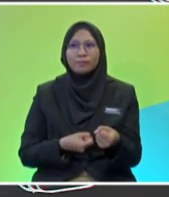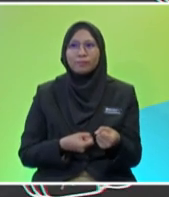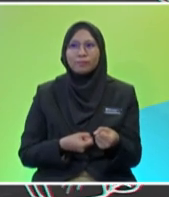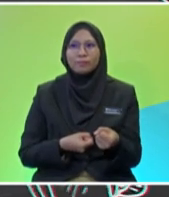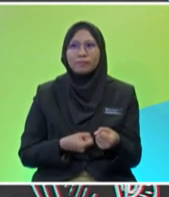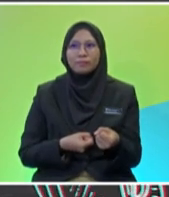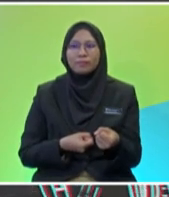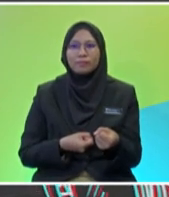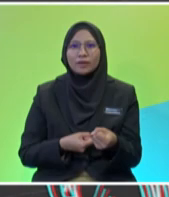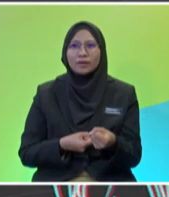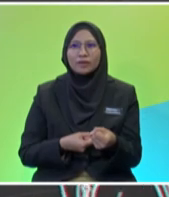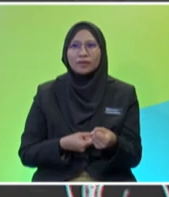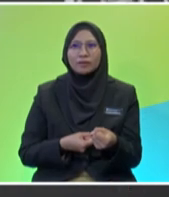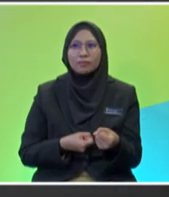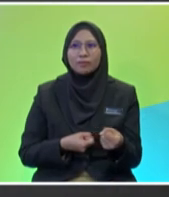Muslim